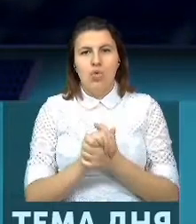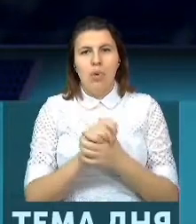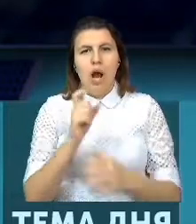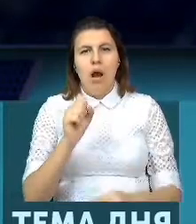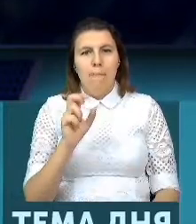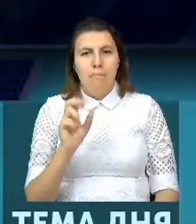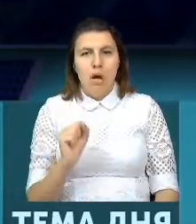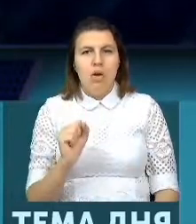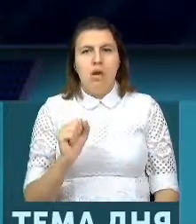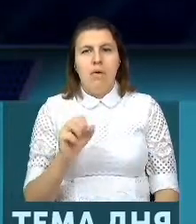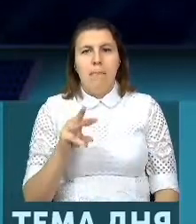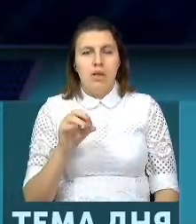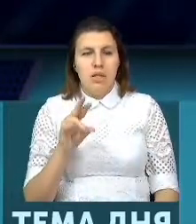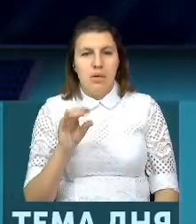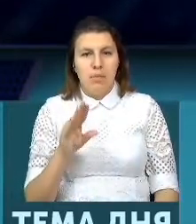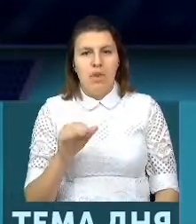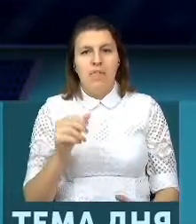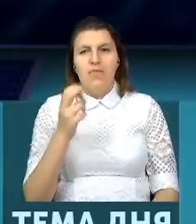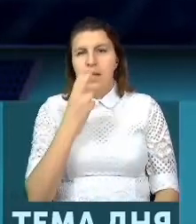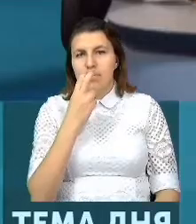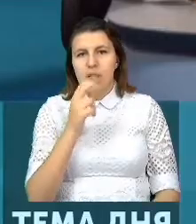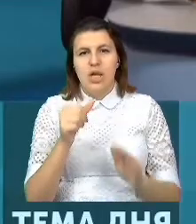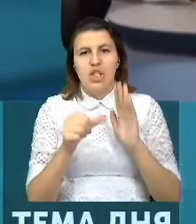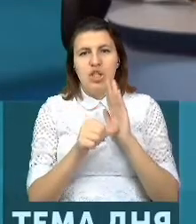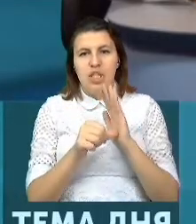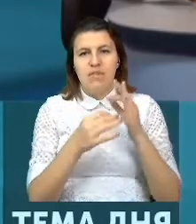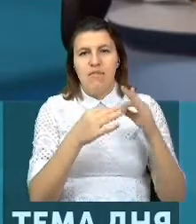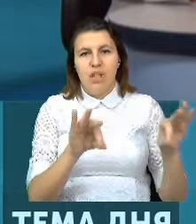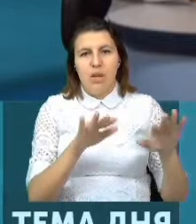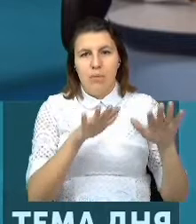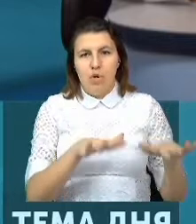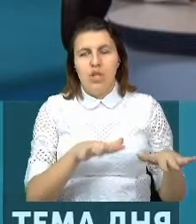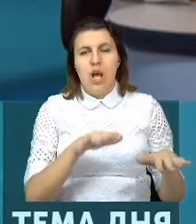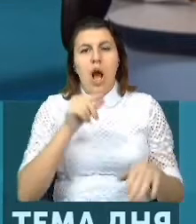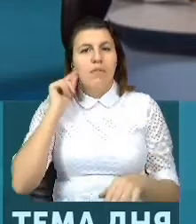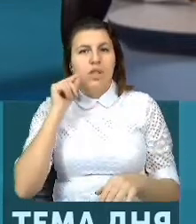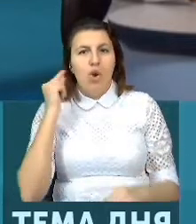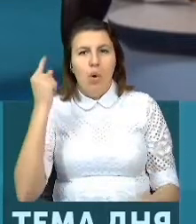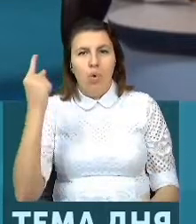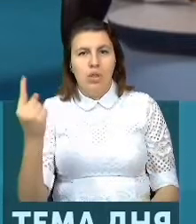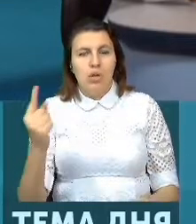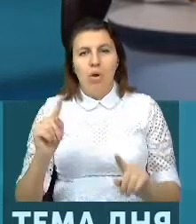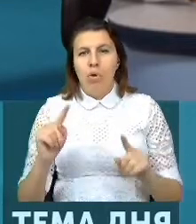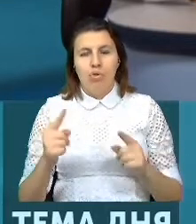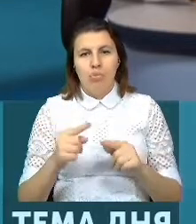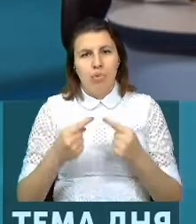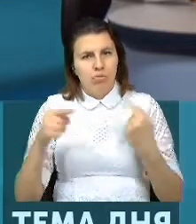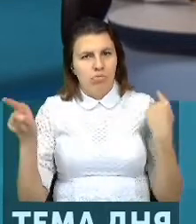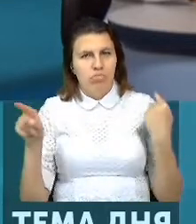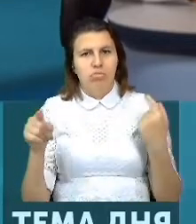в Сєвєродонецьку 6 вільних просторів, у Лисичанську – 1. Чому така різниця між цими двома